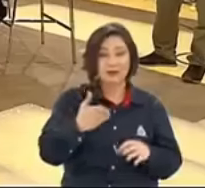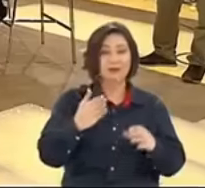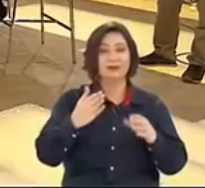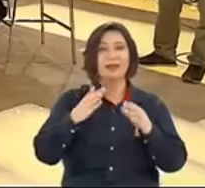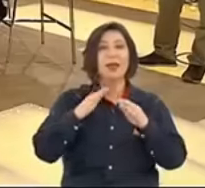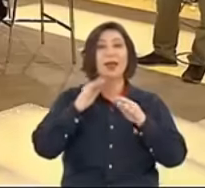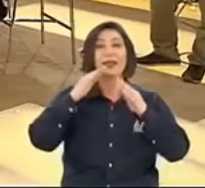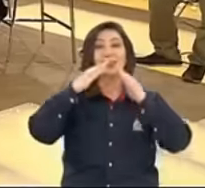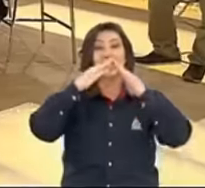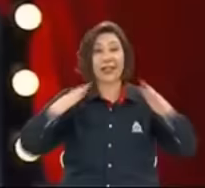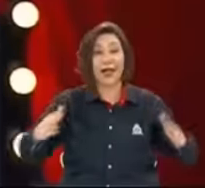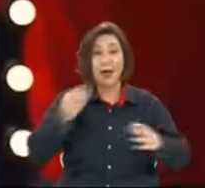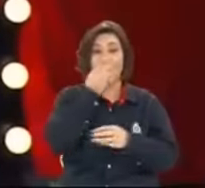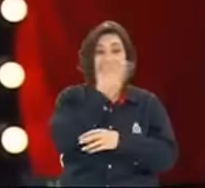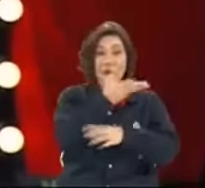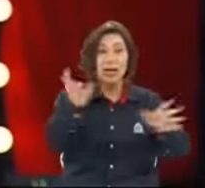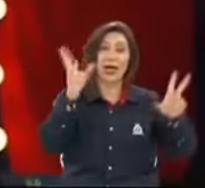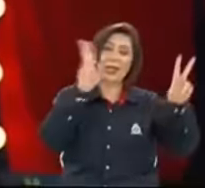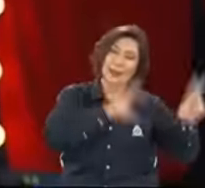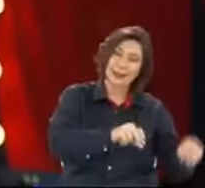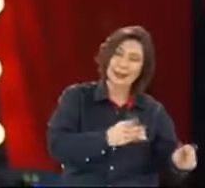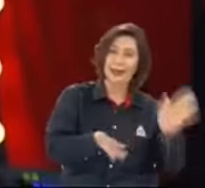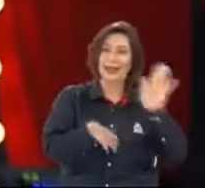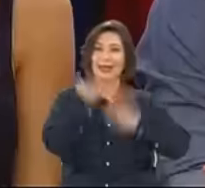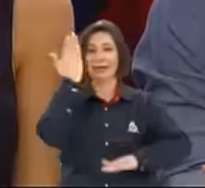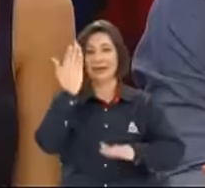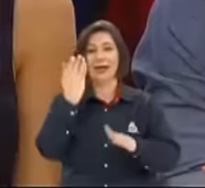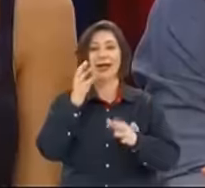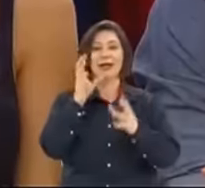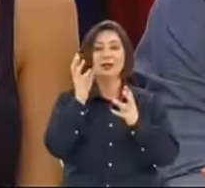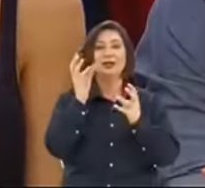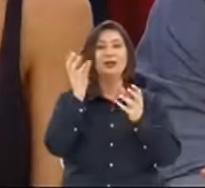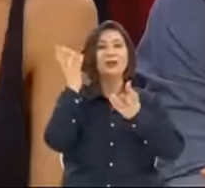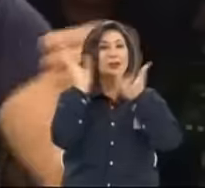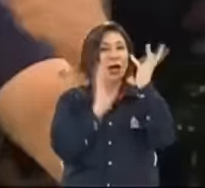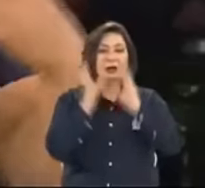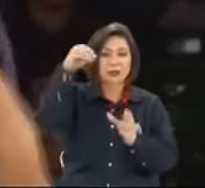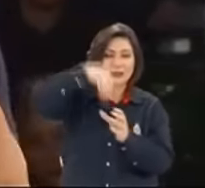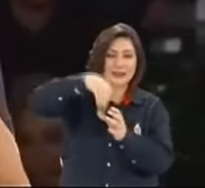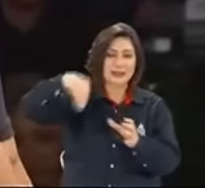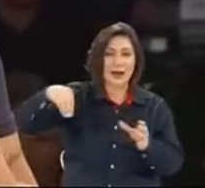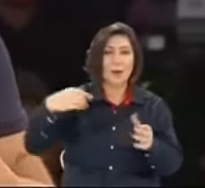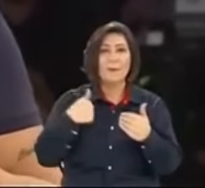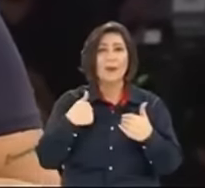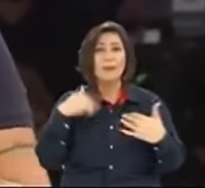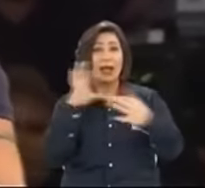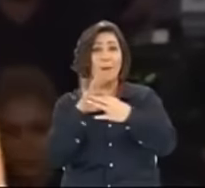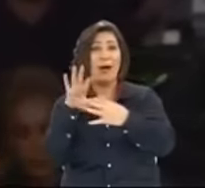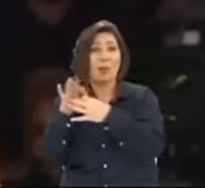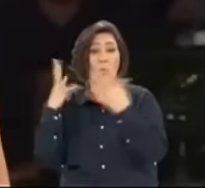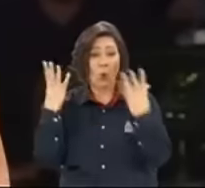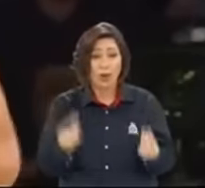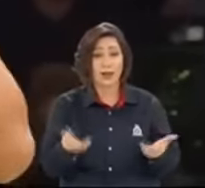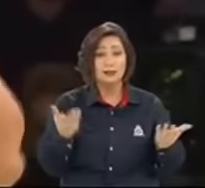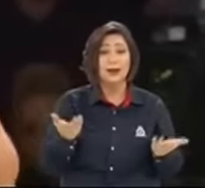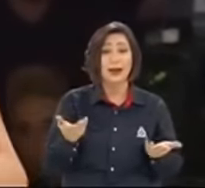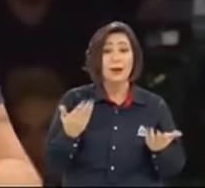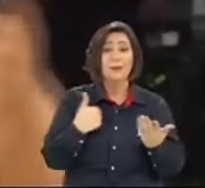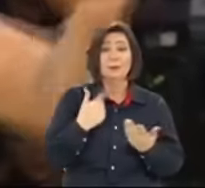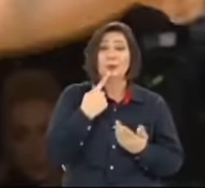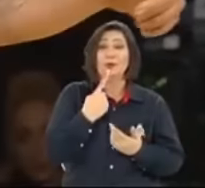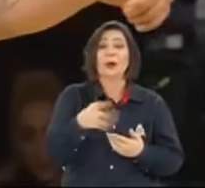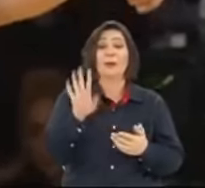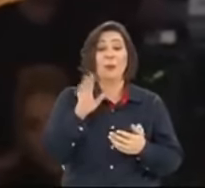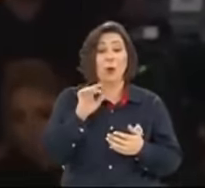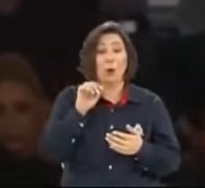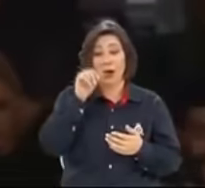dağda, bayırda yatırdı, kaldırdı. Kozalak dikti, çam dikti, bir şeyler oldu. Onlar hepsi beni ilgilendiren şeylerdi. Yani